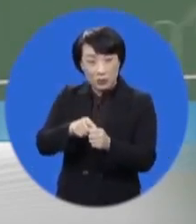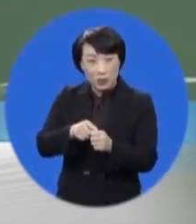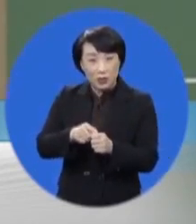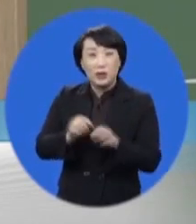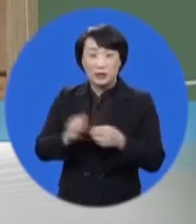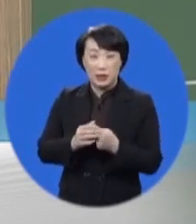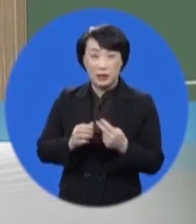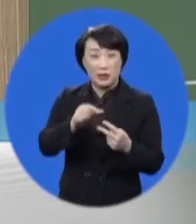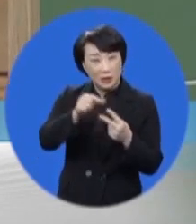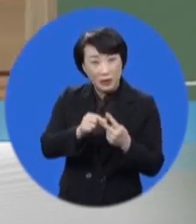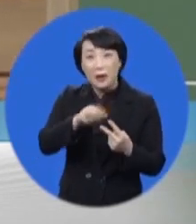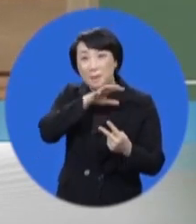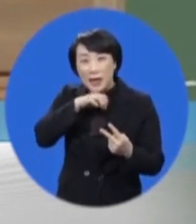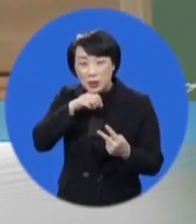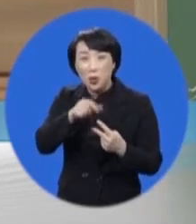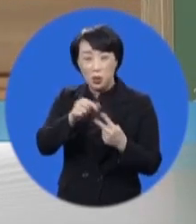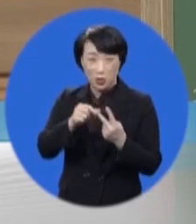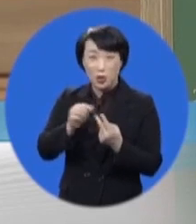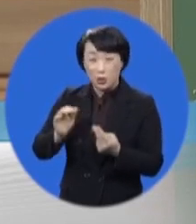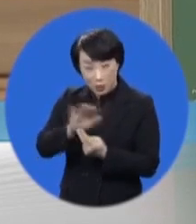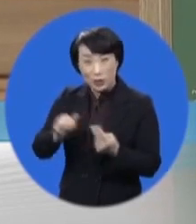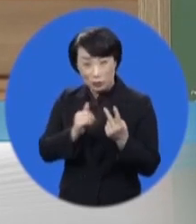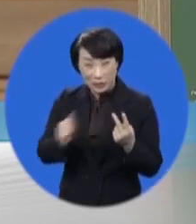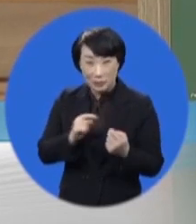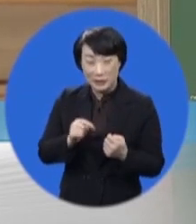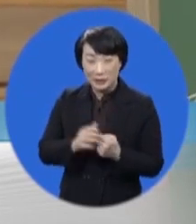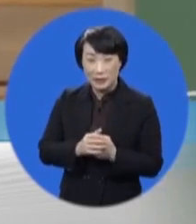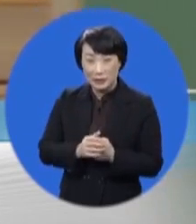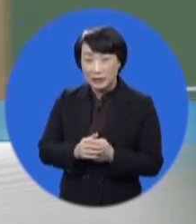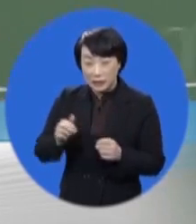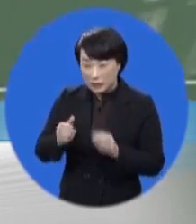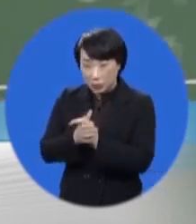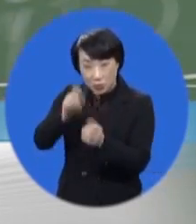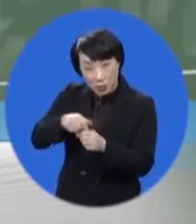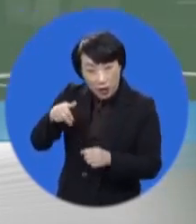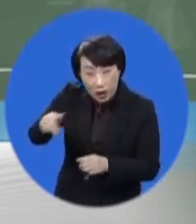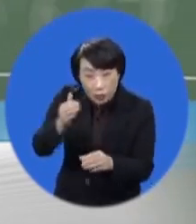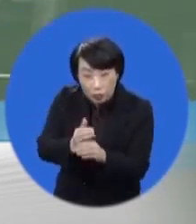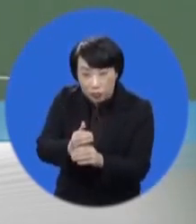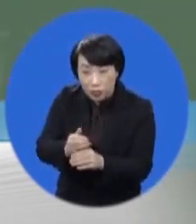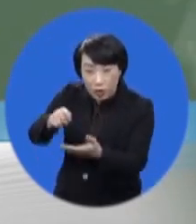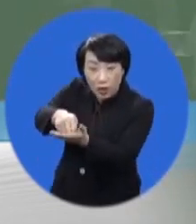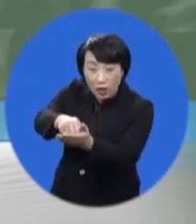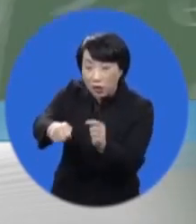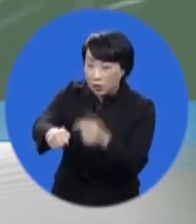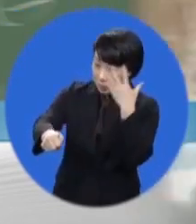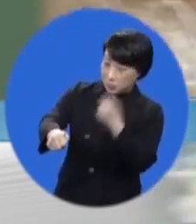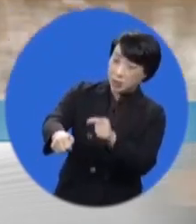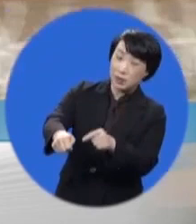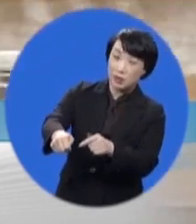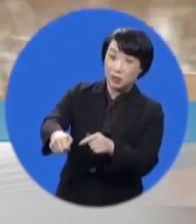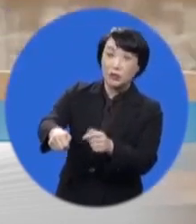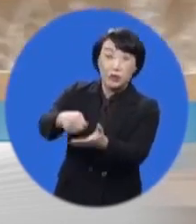들어가다가 베드로 요한이 안진뱅이를 만났습니다. 그때